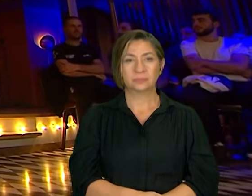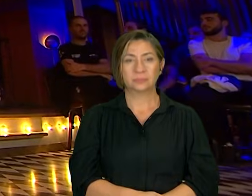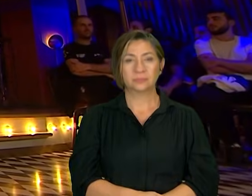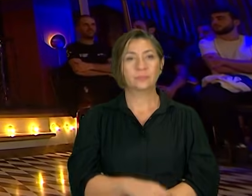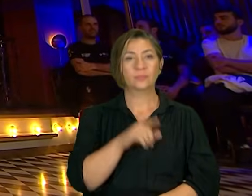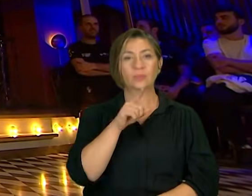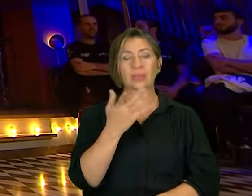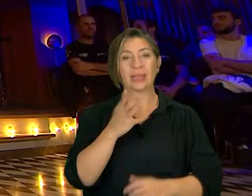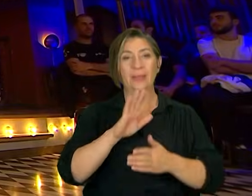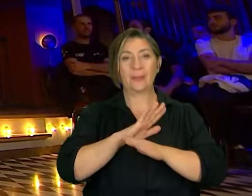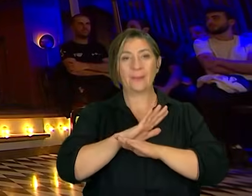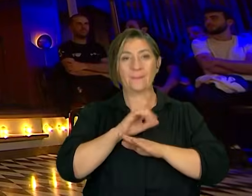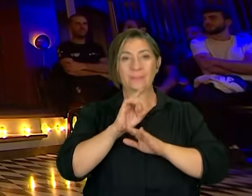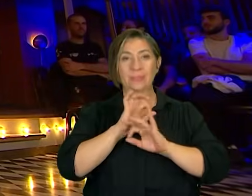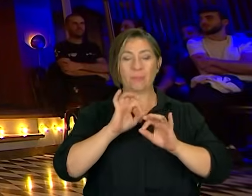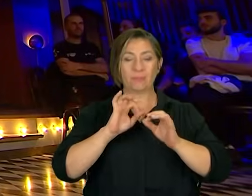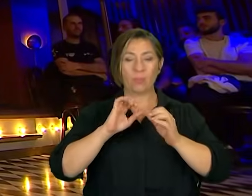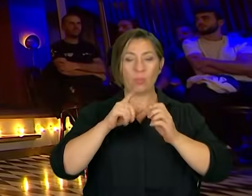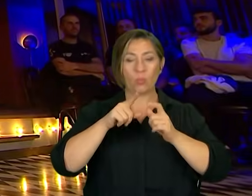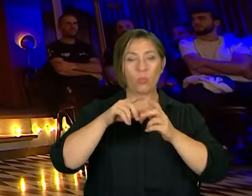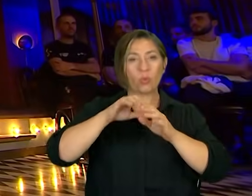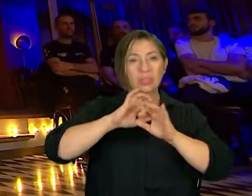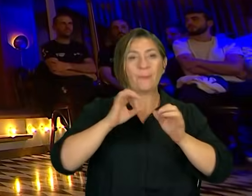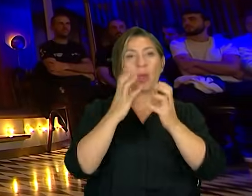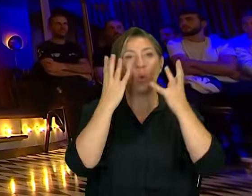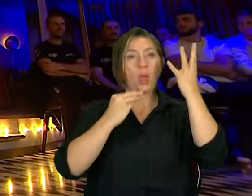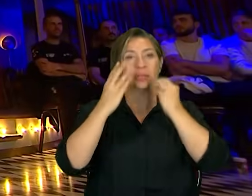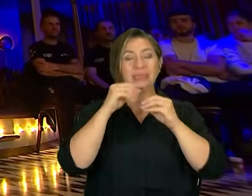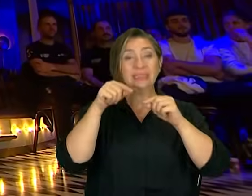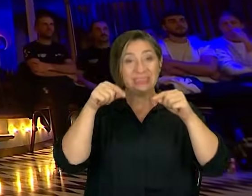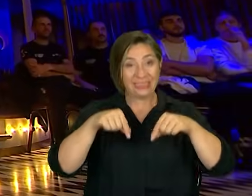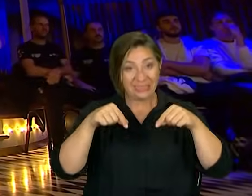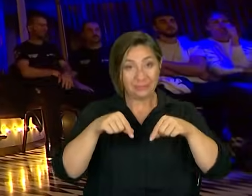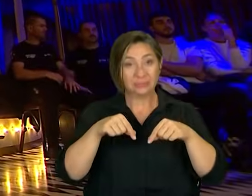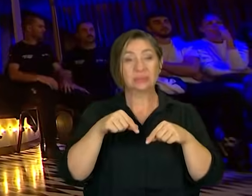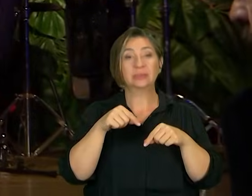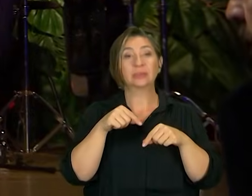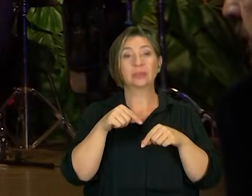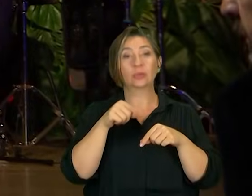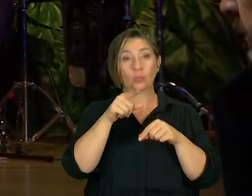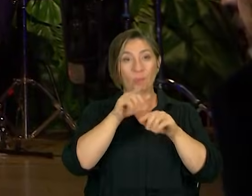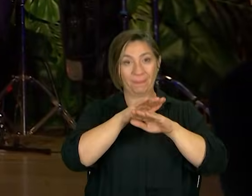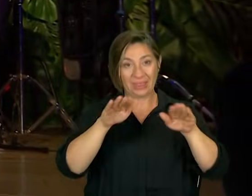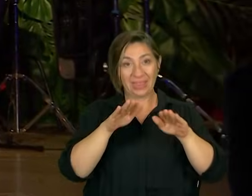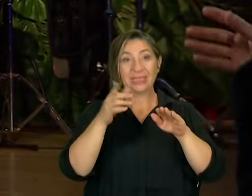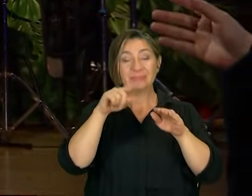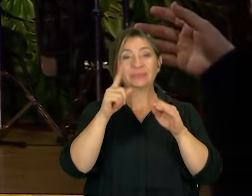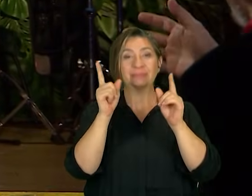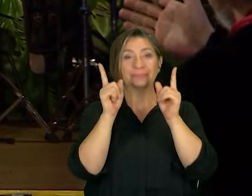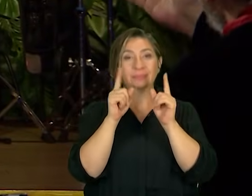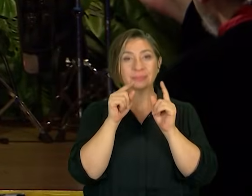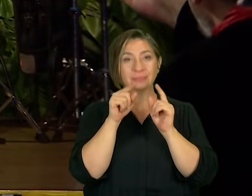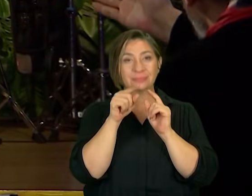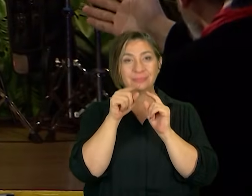Bu formun basic yöntemi. Şimdi bu bölüm bitiyor. Bir de bu